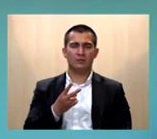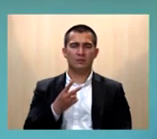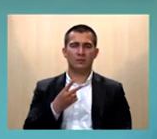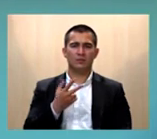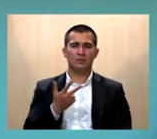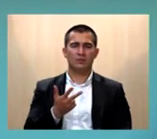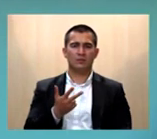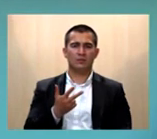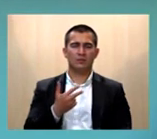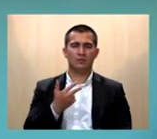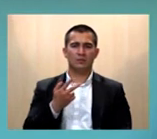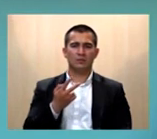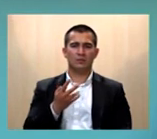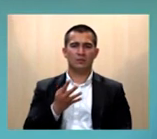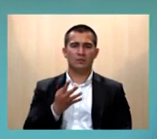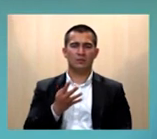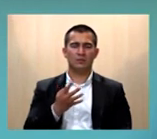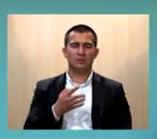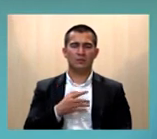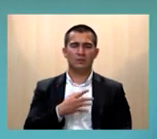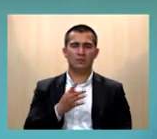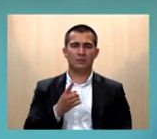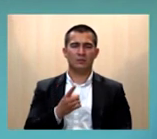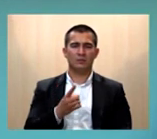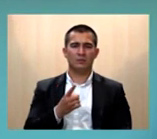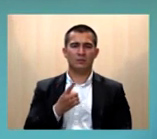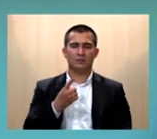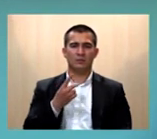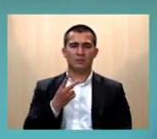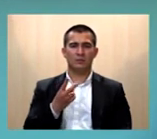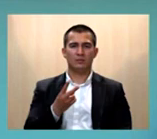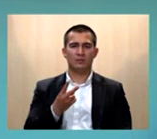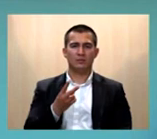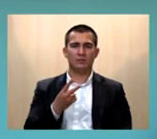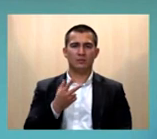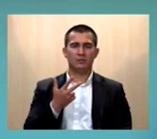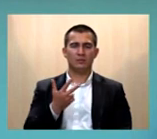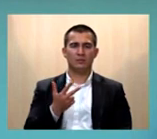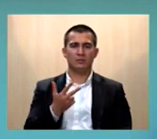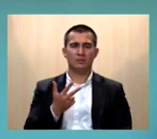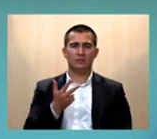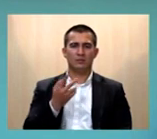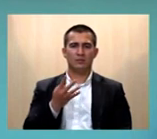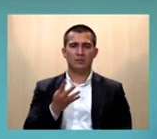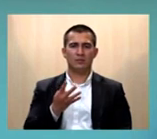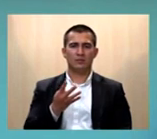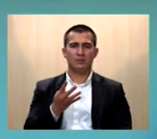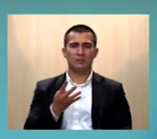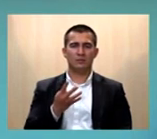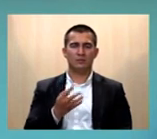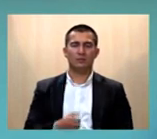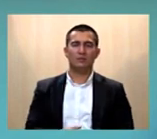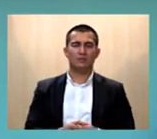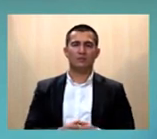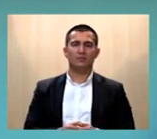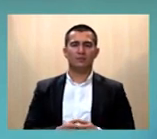2 3 4 chap tomonga 1 2 3